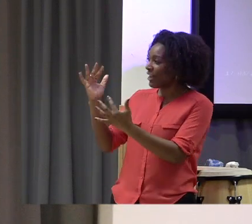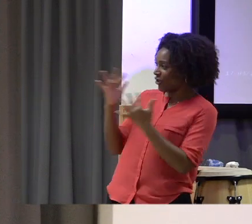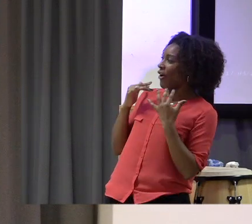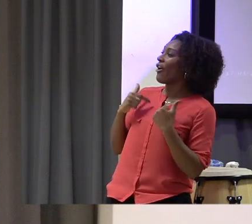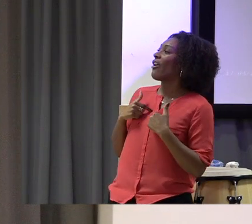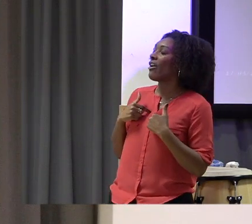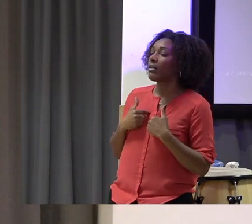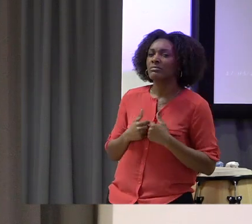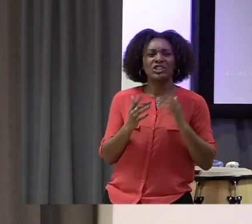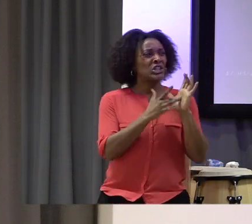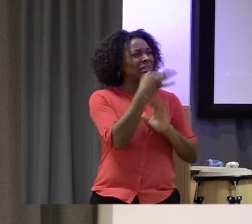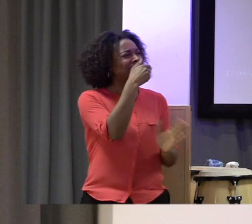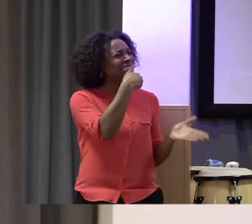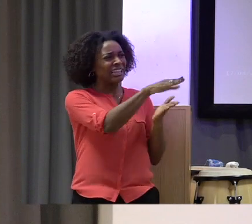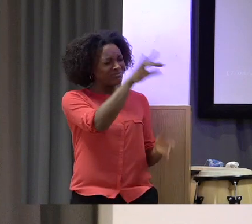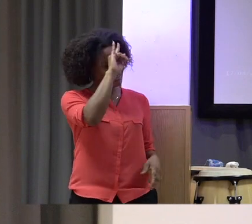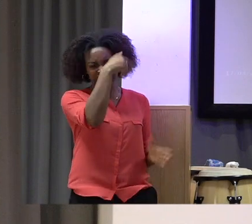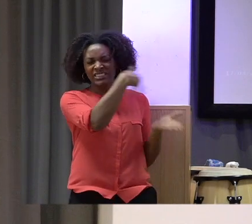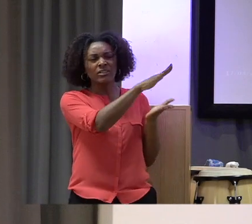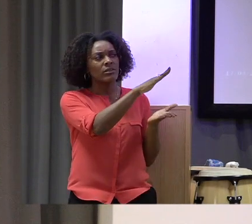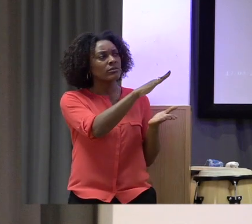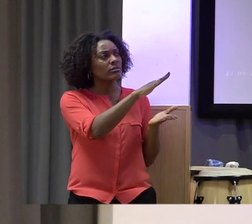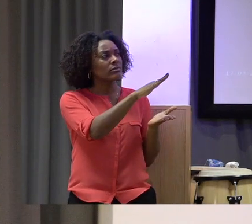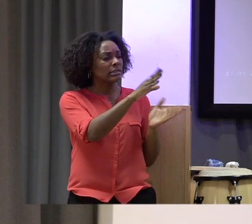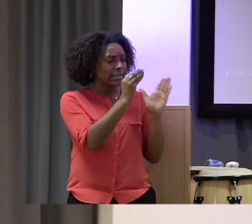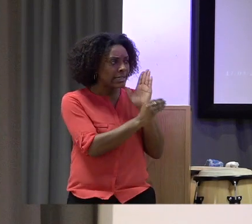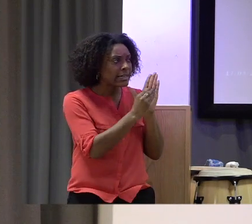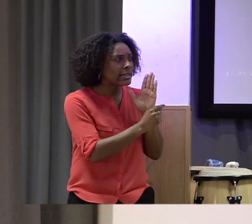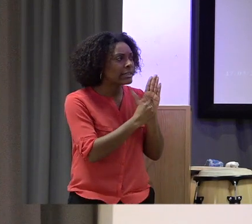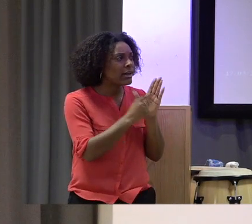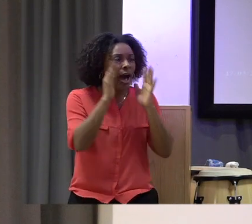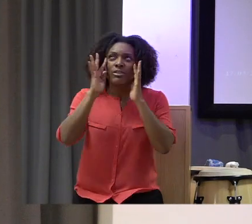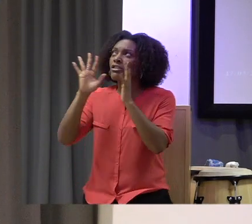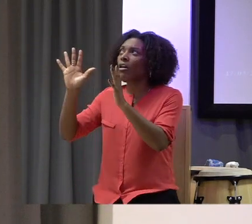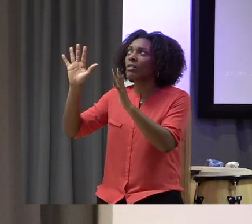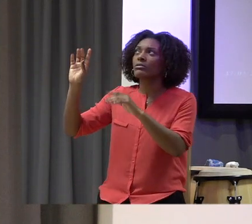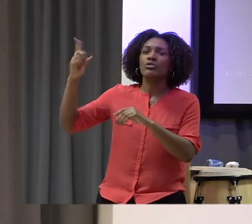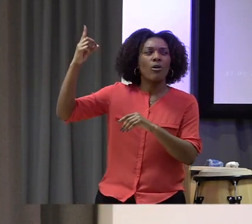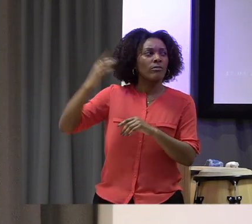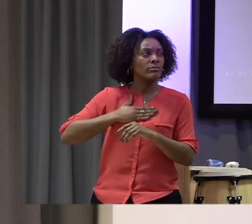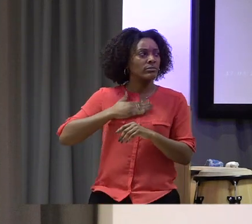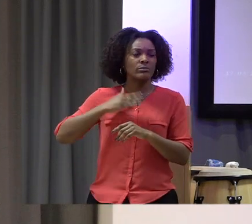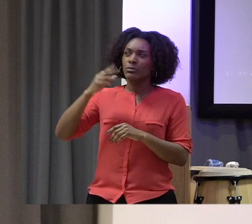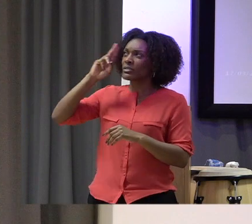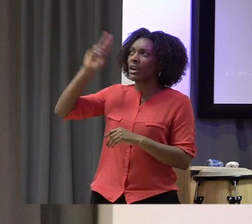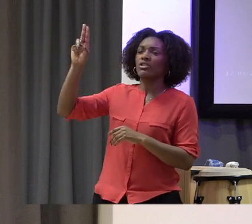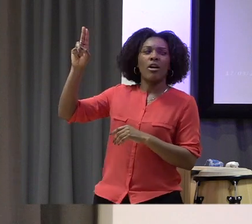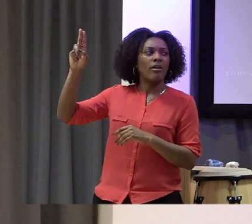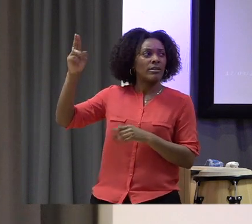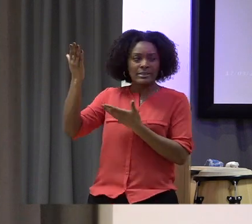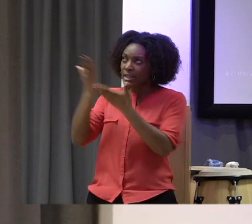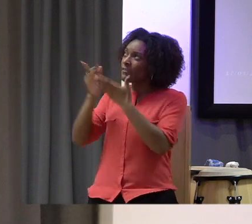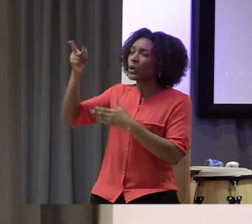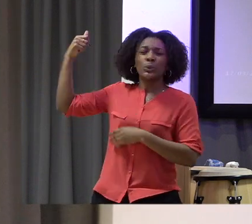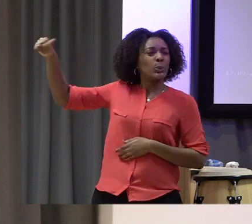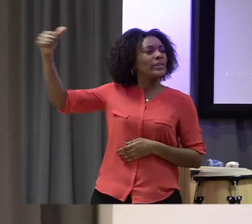Jésus lui dit, « Retire-toi, Satan, car il est écrit, tu adoreras le Seigneur ton Dieu et tu le serviras